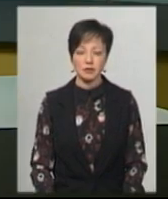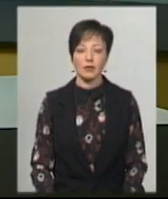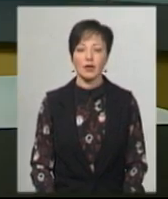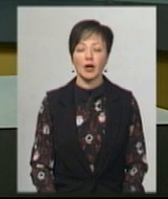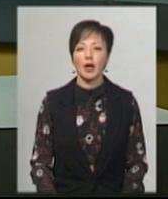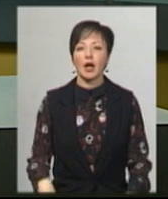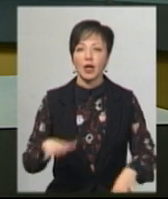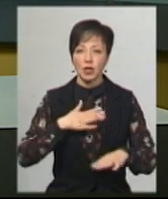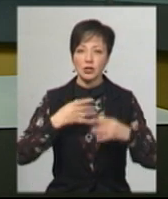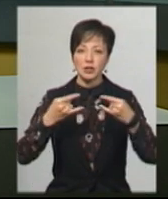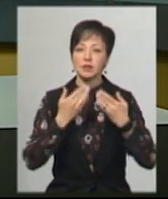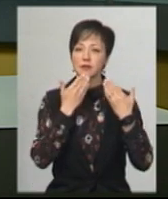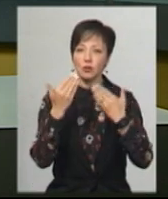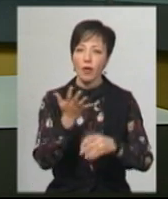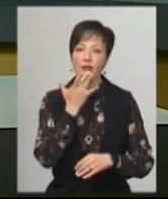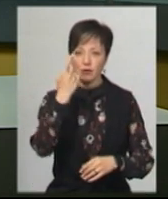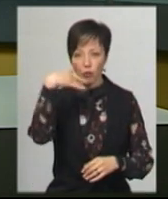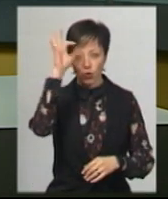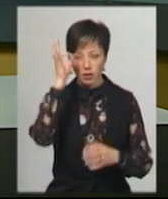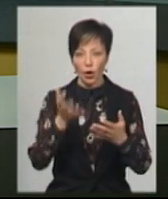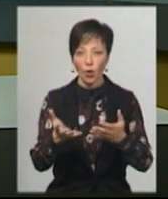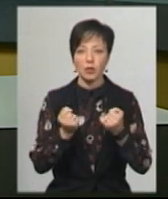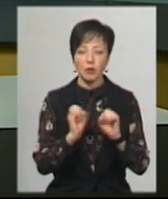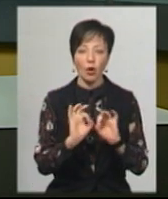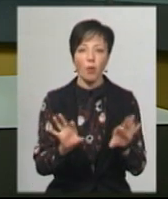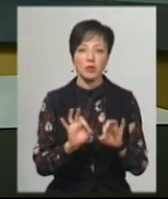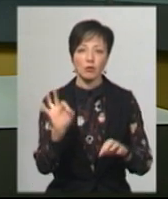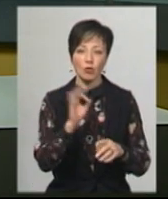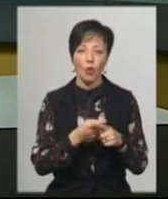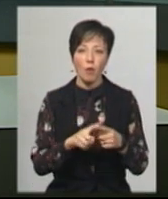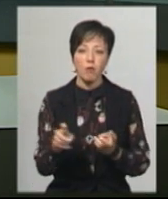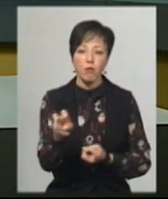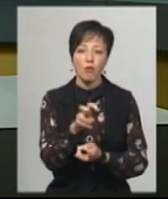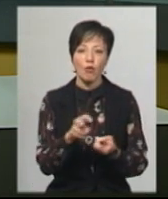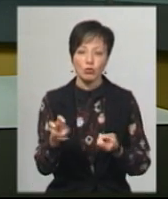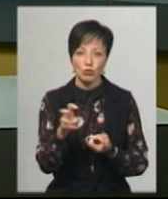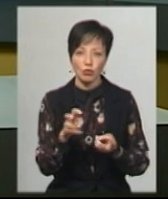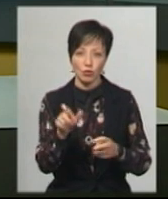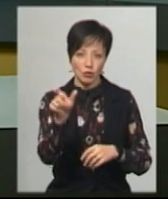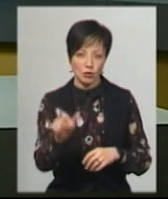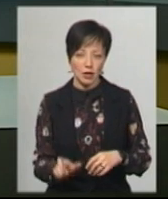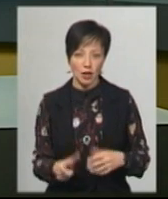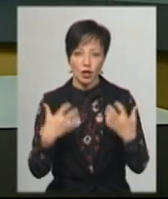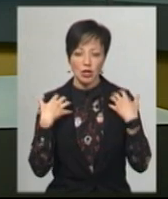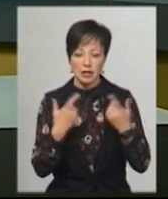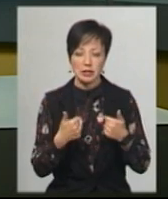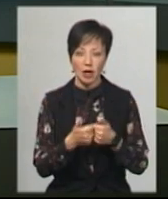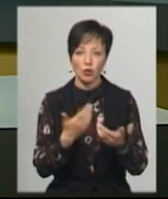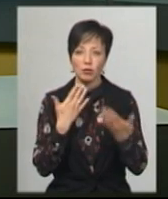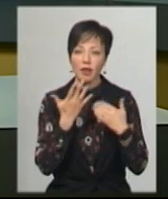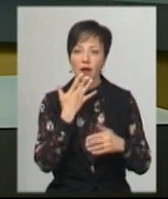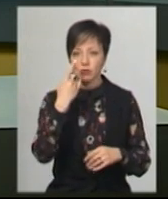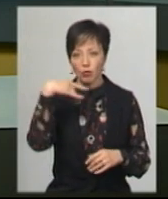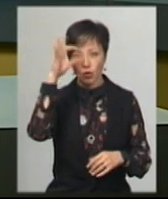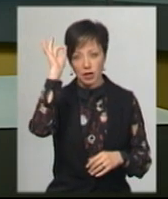Суспільне звернулося до Нацполіції області, аби отримати коментар стосовно пошуку посадовцям. Начальник сектору комунікацій